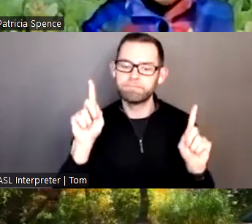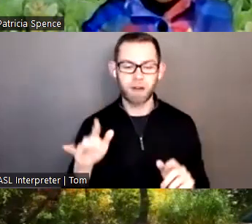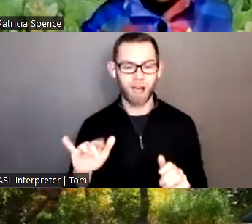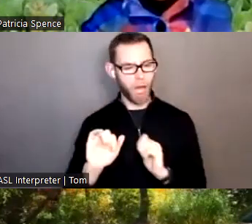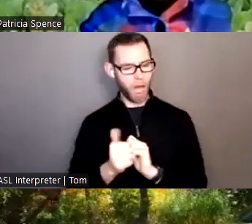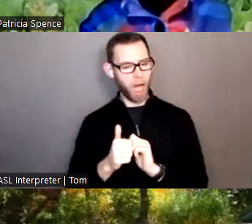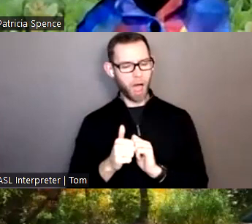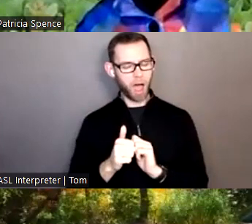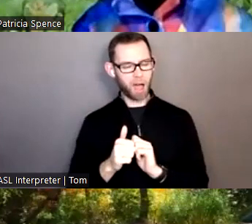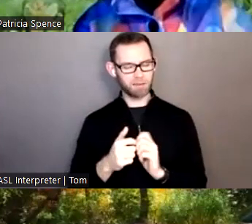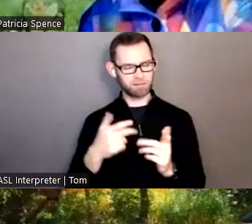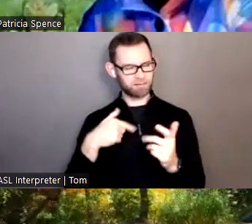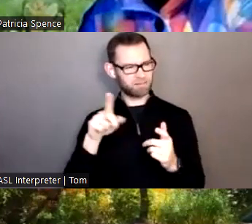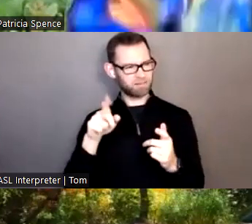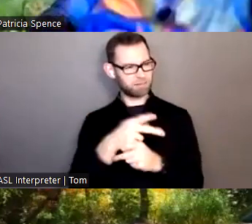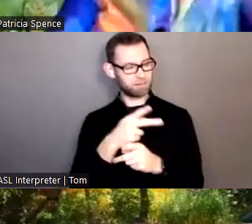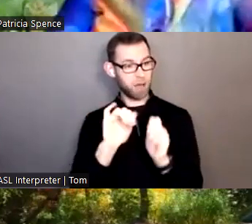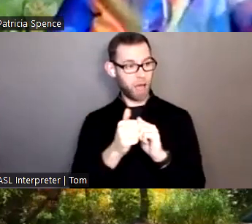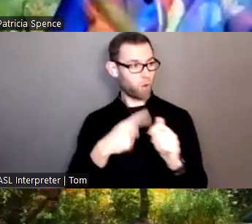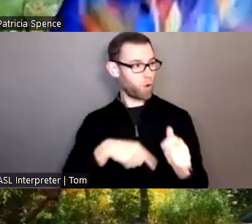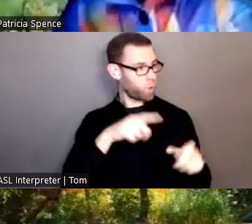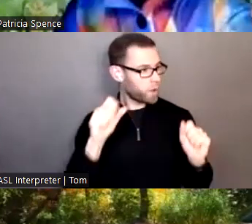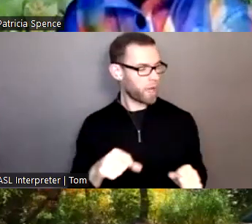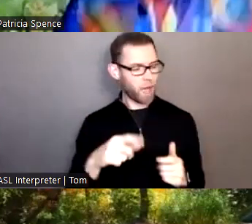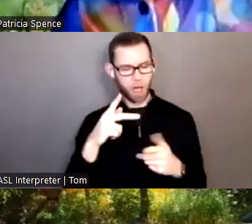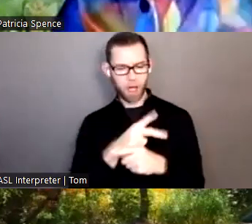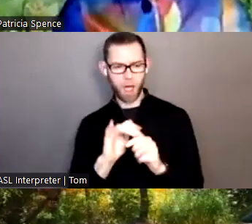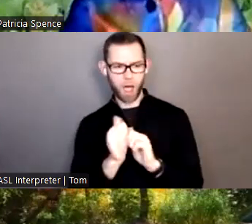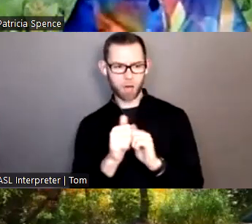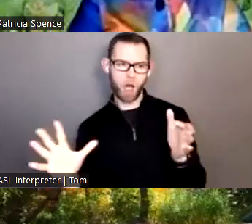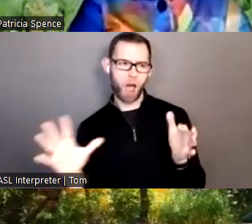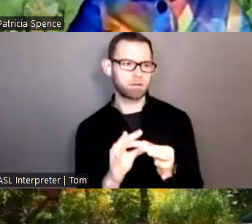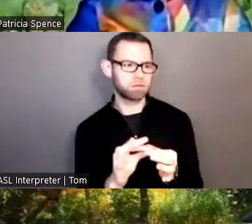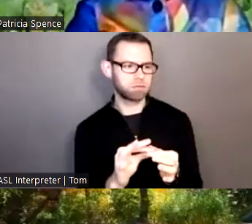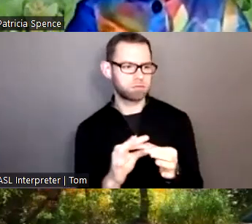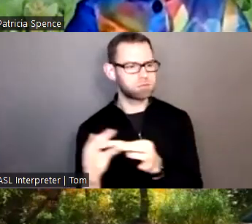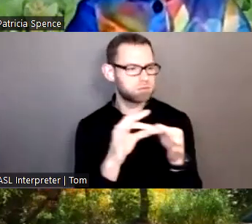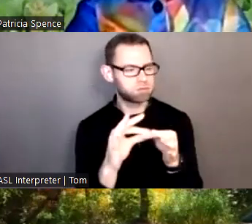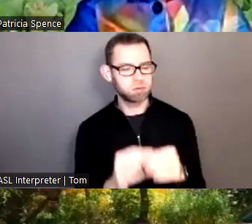sont capables de fermer Perhaps some of what was in that espace ça part of the strategy